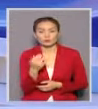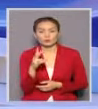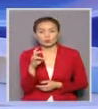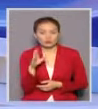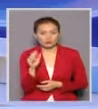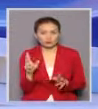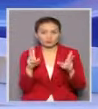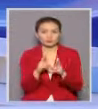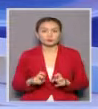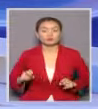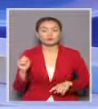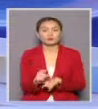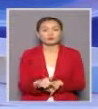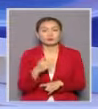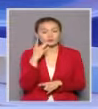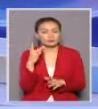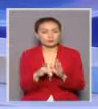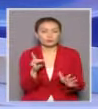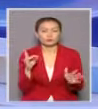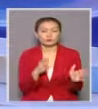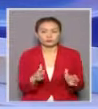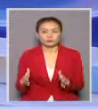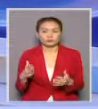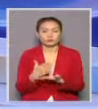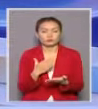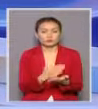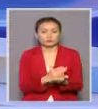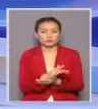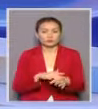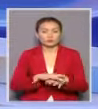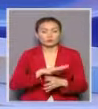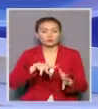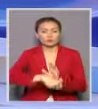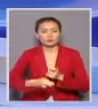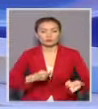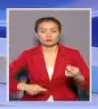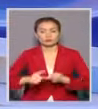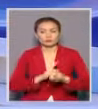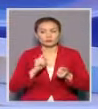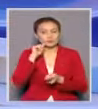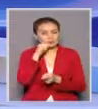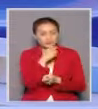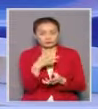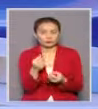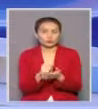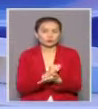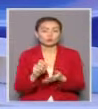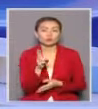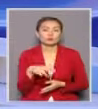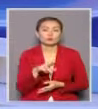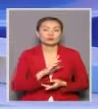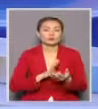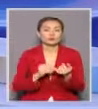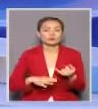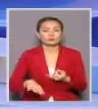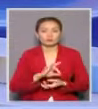Шапкенова. Рассмотрены задачи и определены приоритеты, стоящие перед Ассамблеей по политической, экономической и духовной модернизации